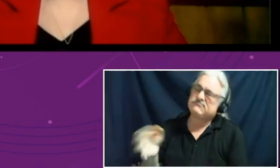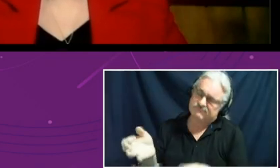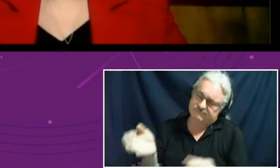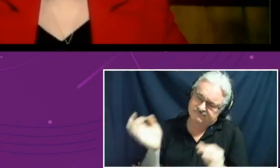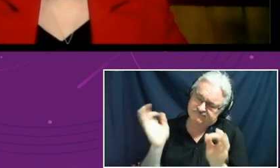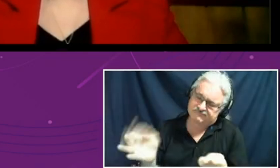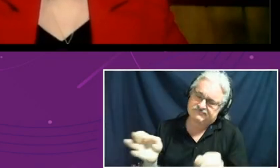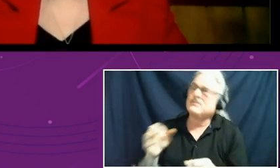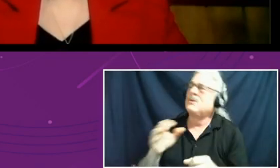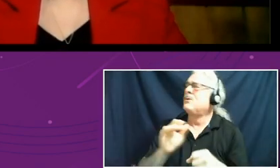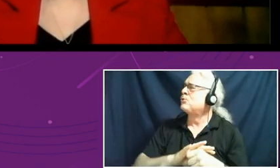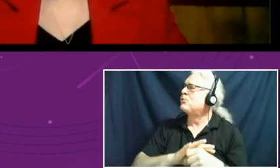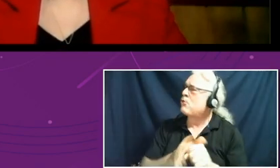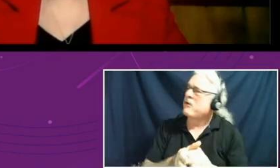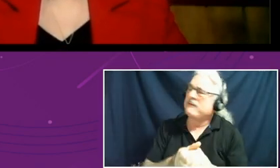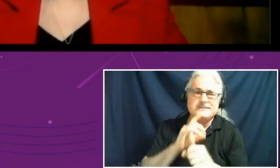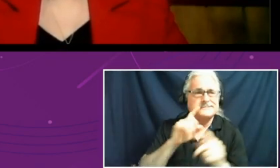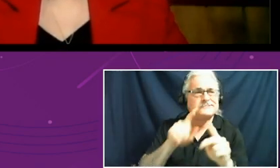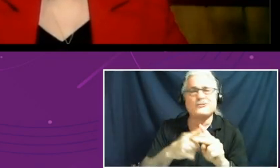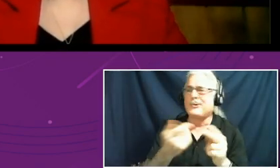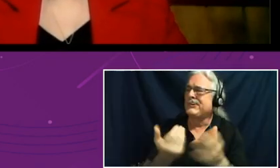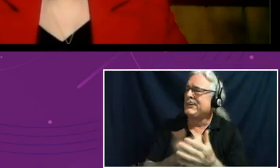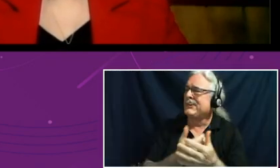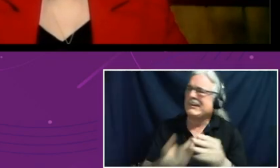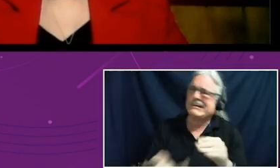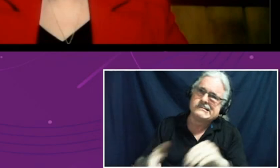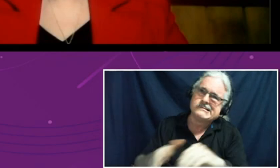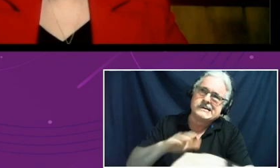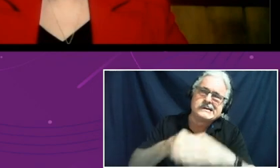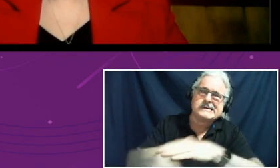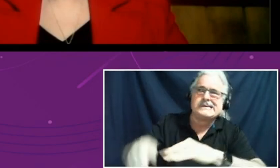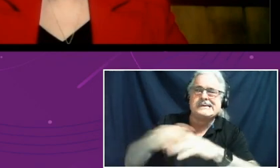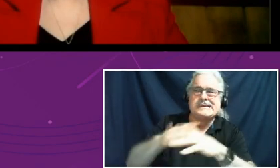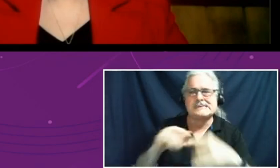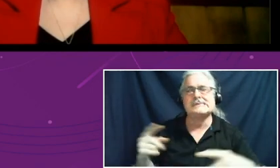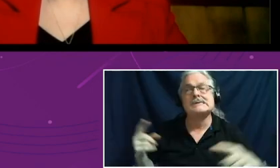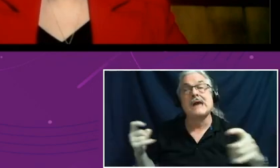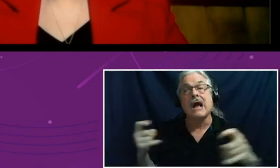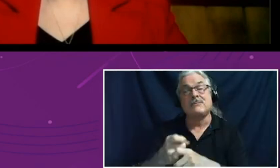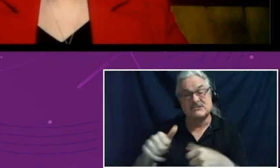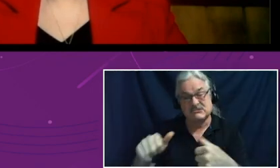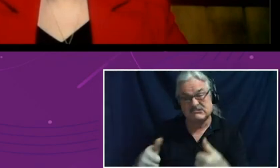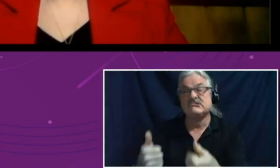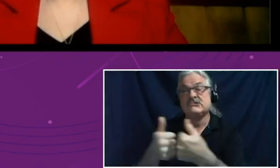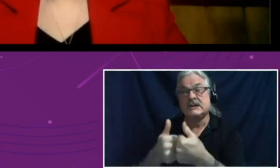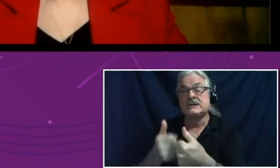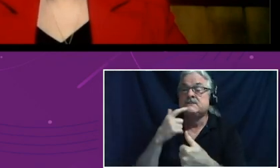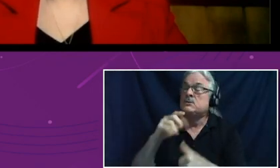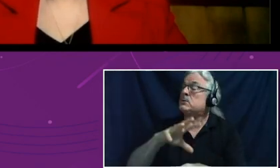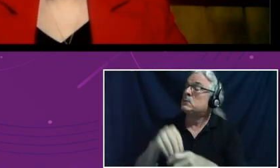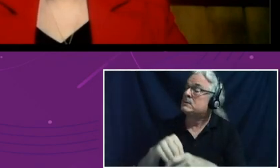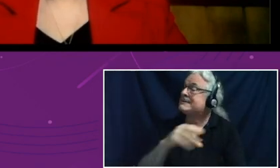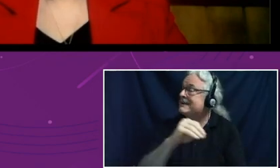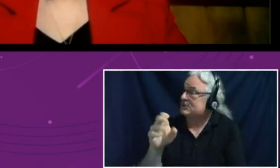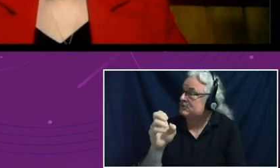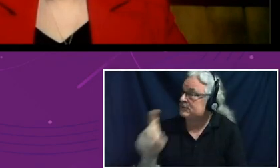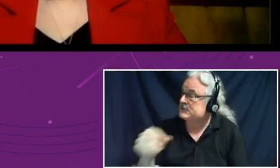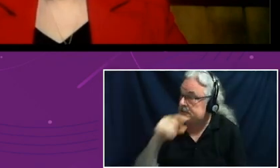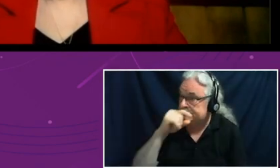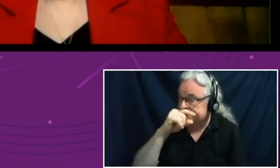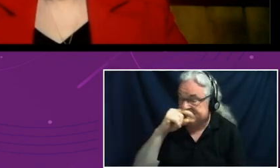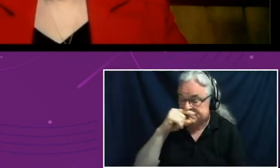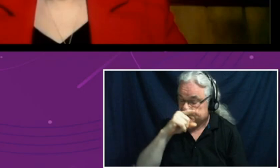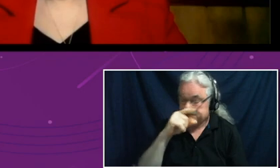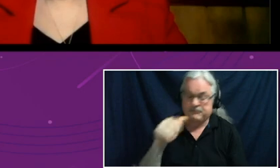Merci Hélène, sans aucun doute, la Covid-19 vient d'ajouter une nouvelle couche de complexité au défi de l'inclusion dans